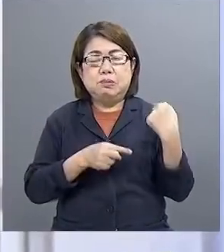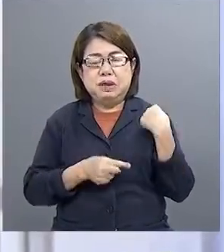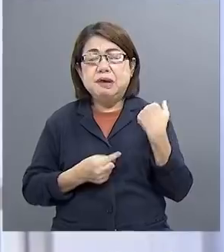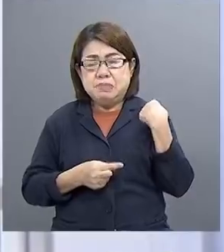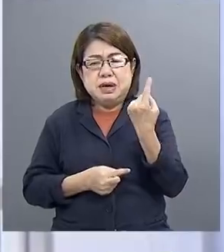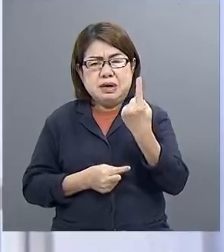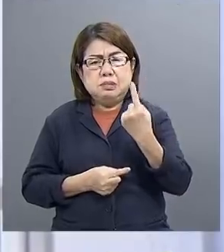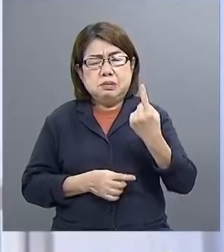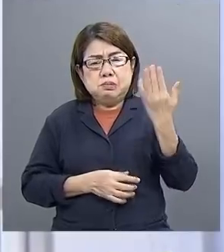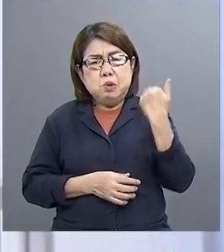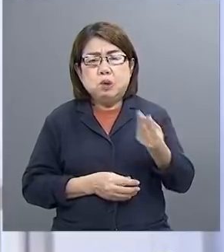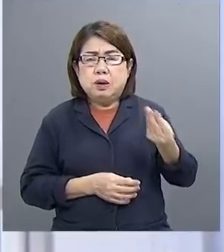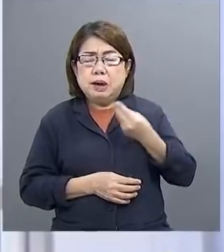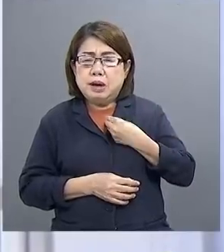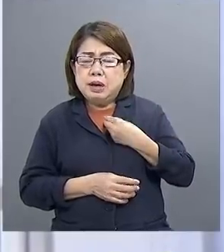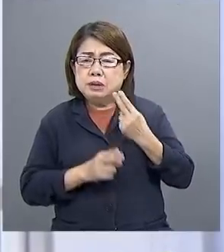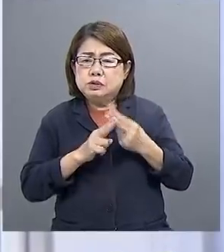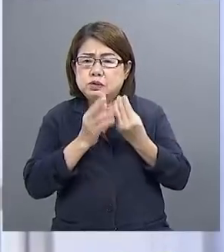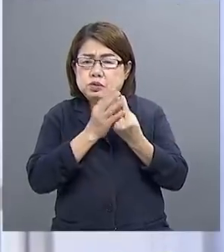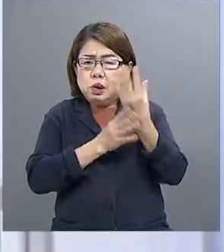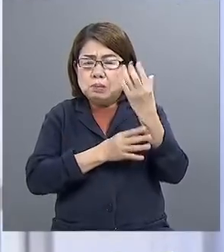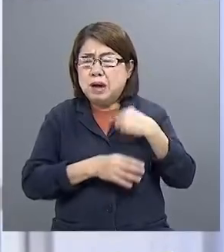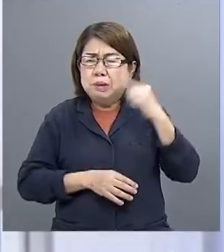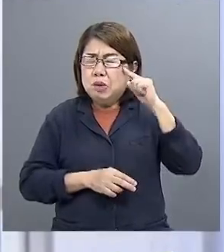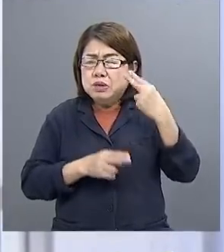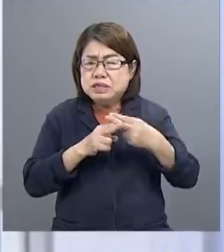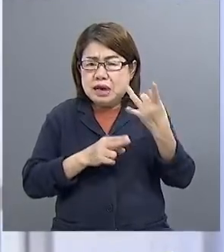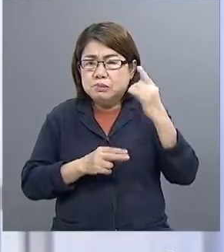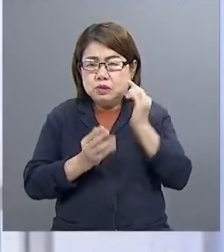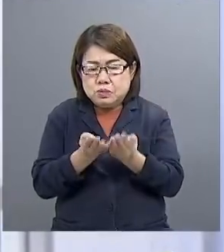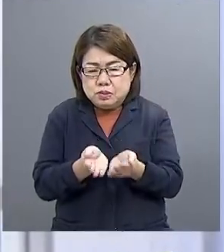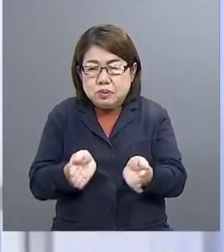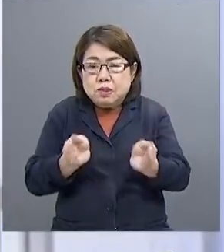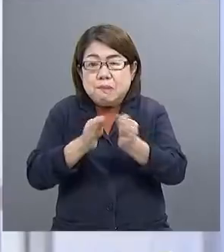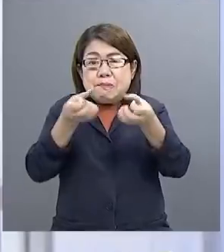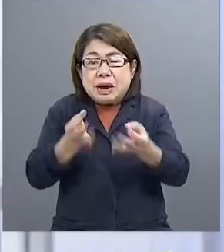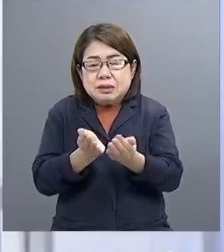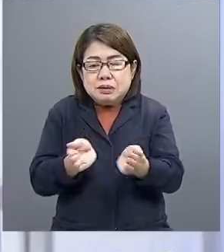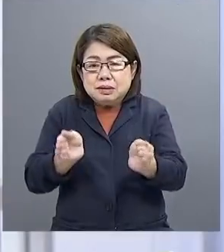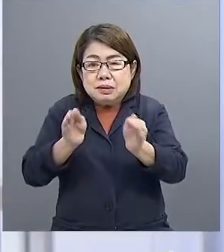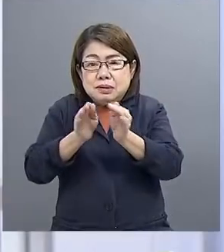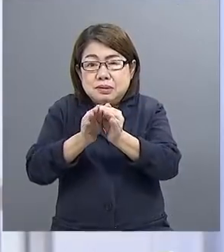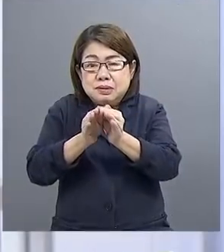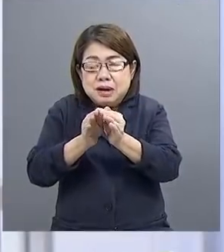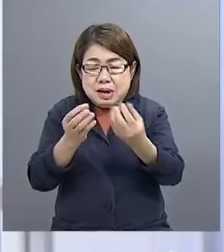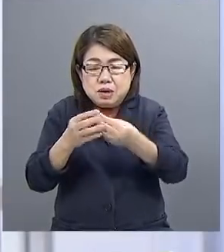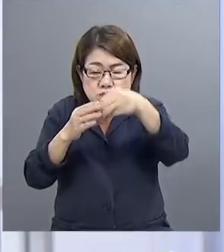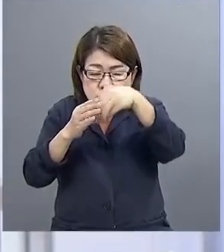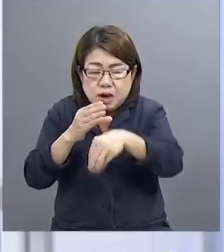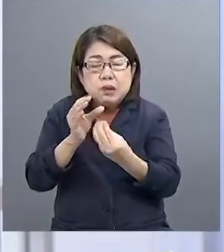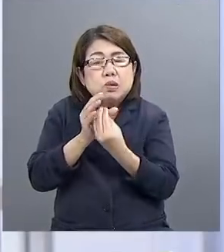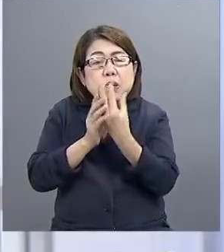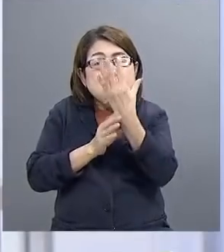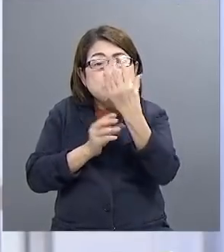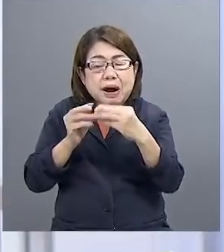คนเคยให้ผมมันเป็นดอกไม้ผมไม่แน่ใจว่าเรียกว่าอะไรนะมันจะอยู่ในโหลนะฮะแล้วก็ข้างในเป็นดอกจำปาอ่าดองเอาไว้อ่ะ